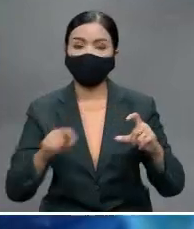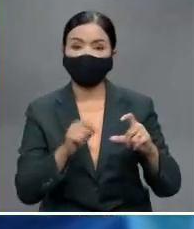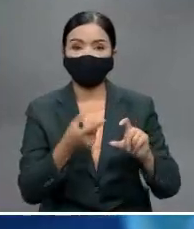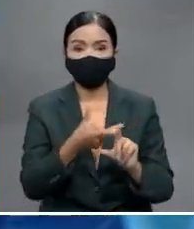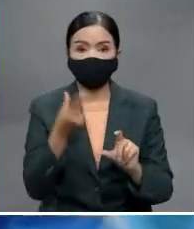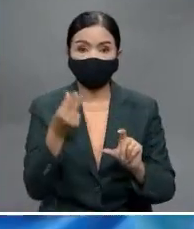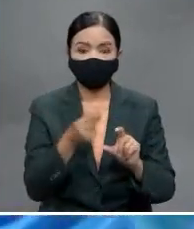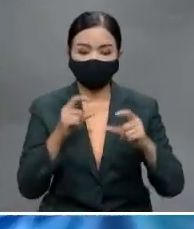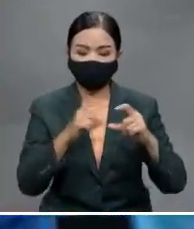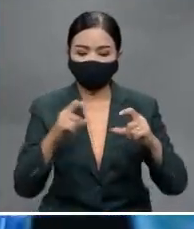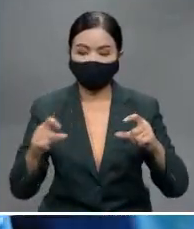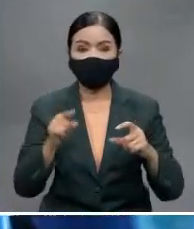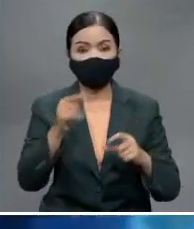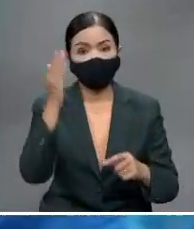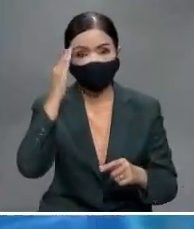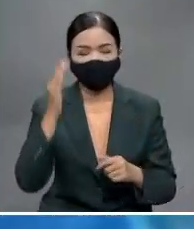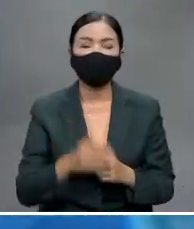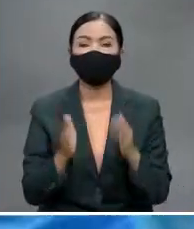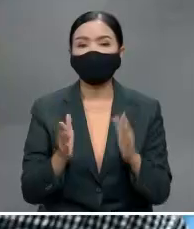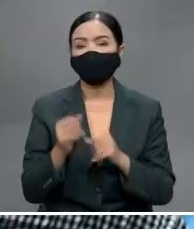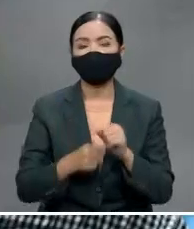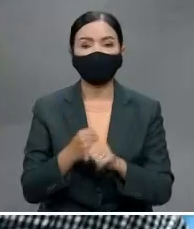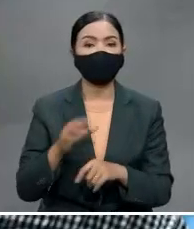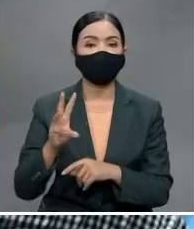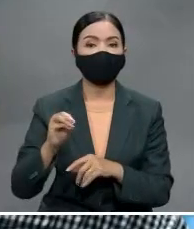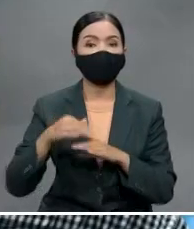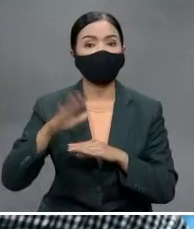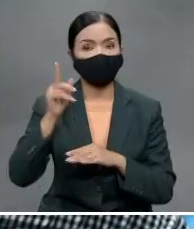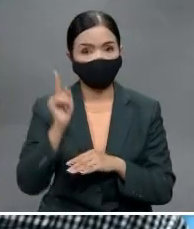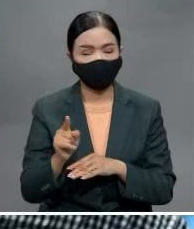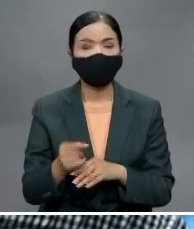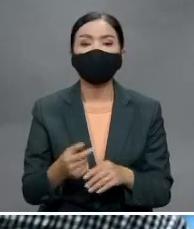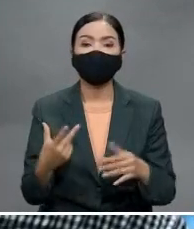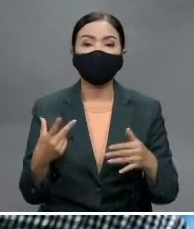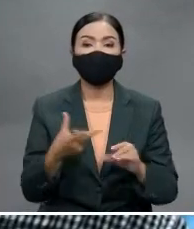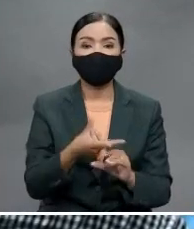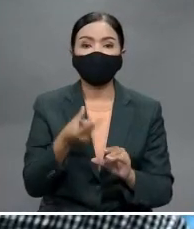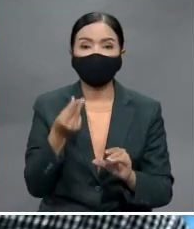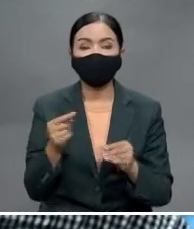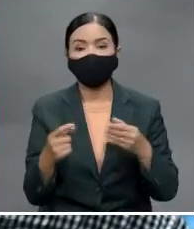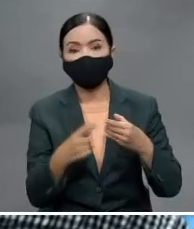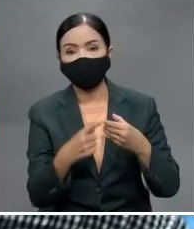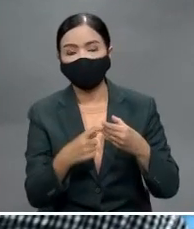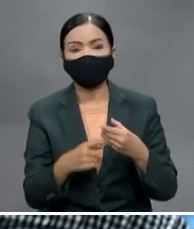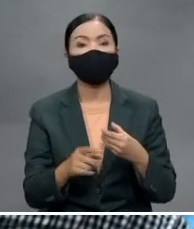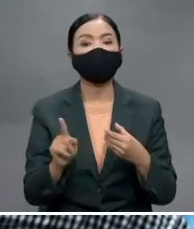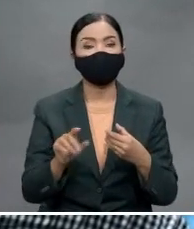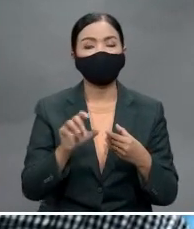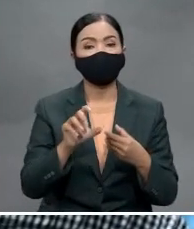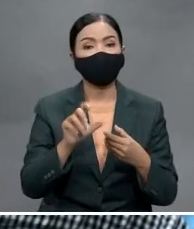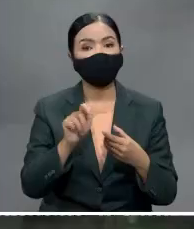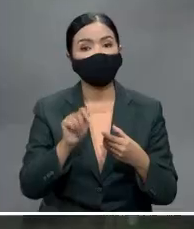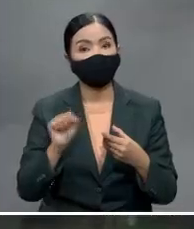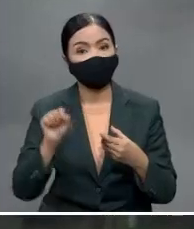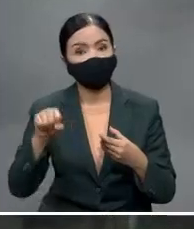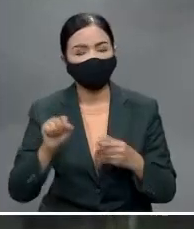แต่ก่อนหน้านี้เนี่ยเราทราบกันมาว่าผู้ที่มีอายุ 60ปีขึ้นไปจะฉีดของ atticaแต่ว่าตอนนี้ในแพทย์